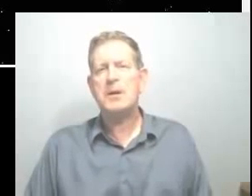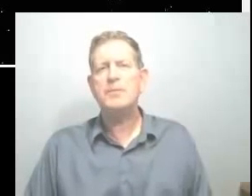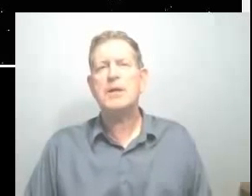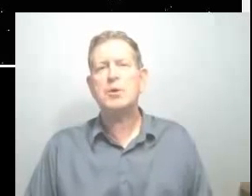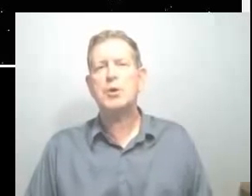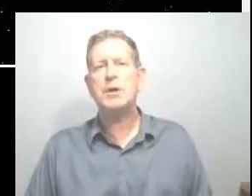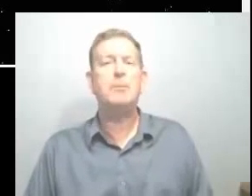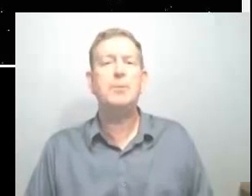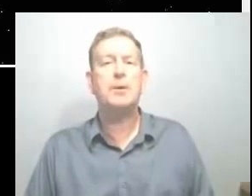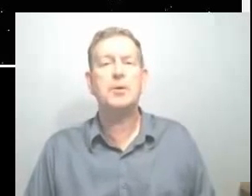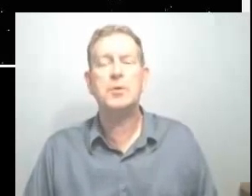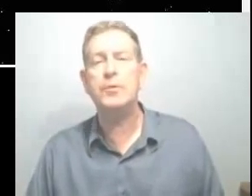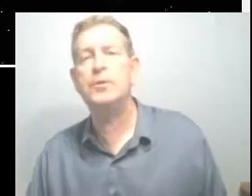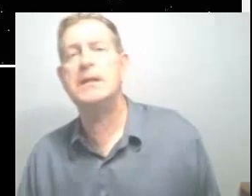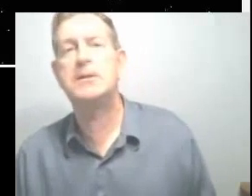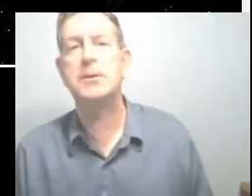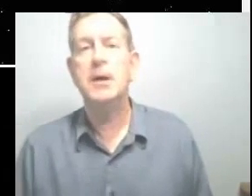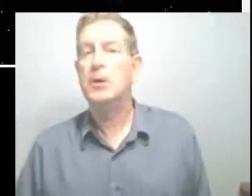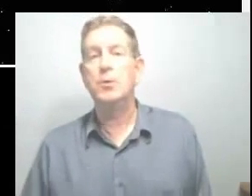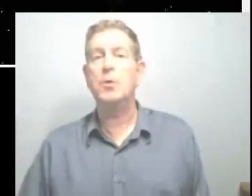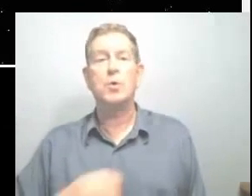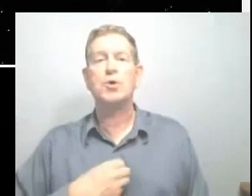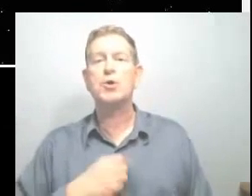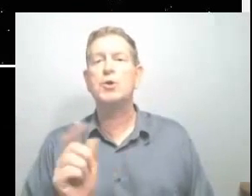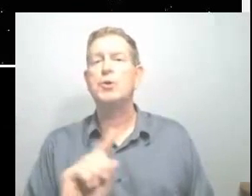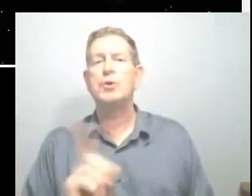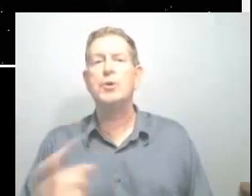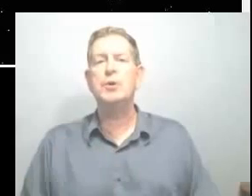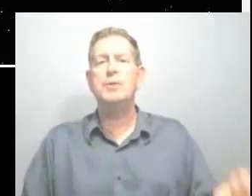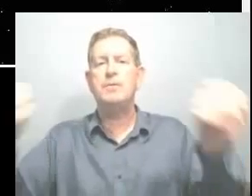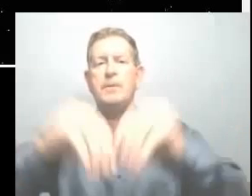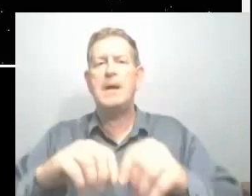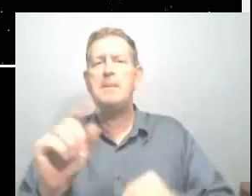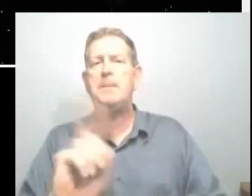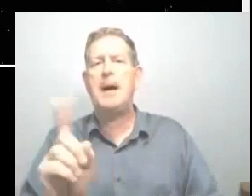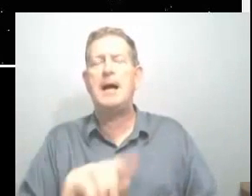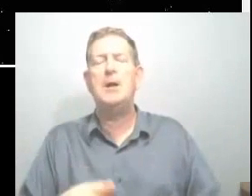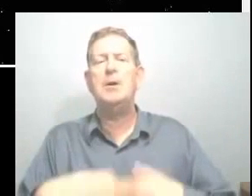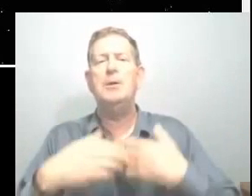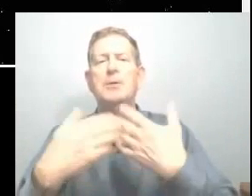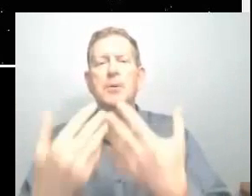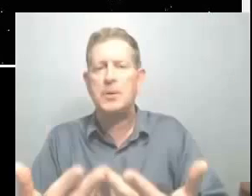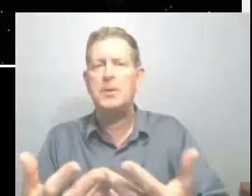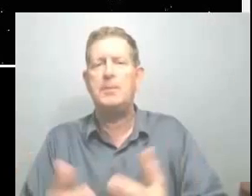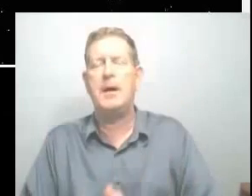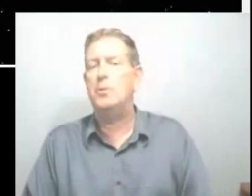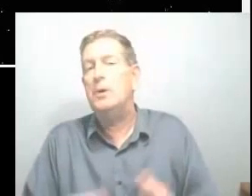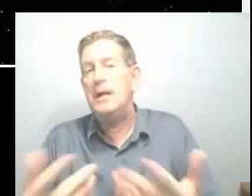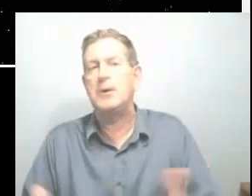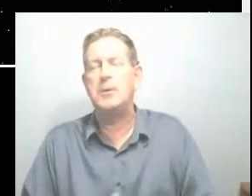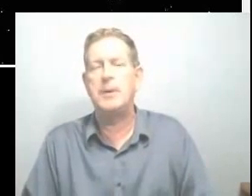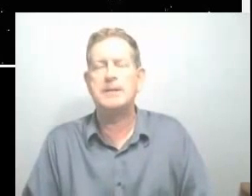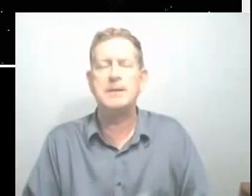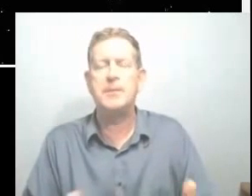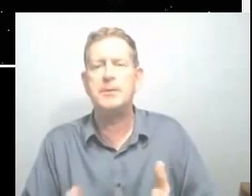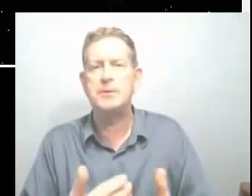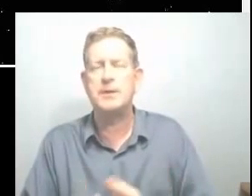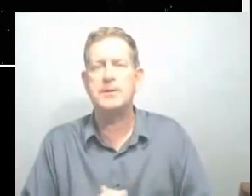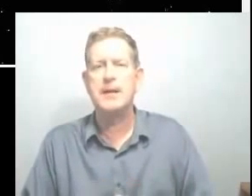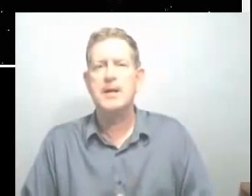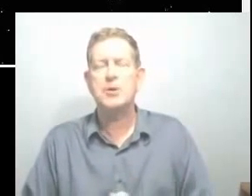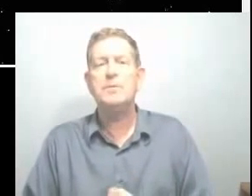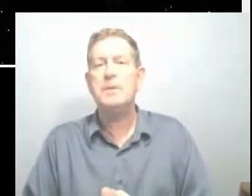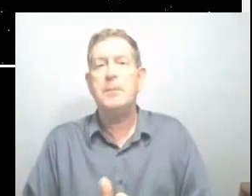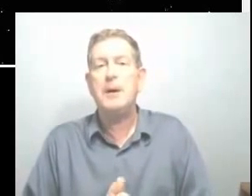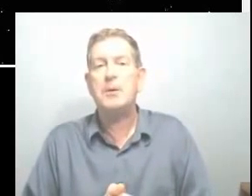Je crois que comme vous êtes jeune, la plupart d'entre vous dites non, je ne fais pas le repas ou les repas, ça dépend du